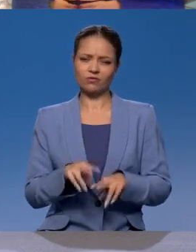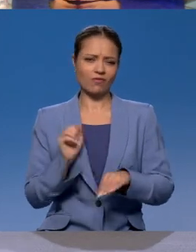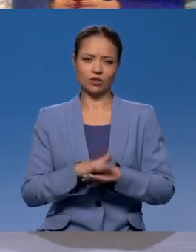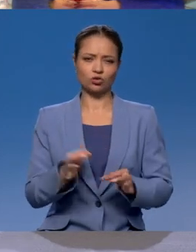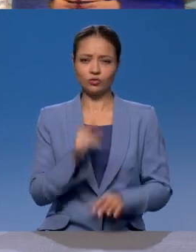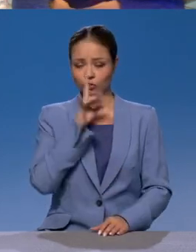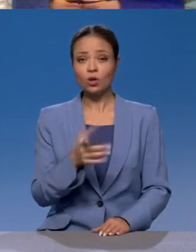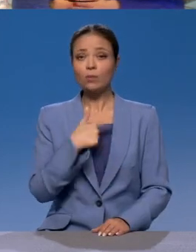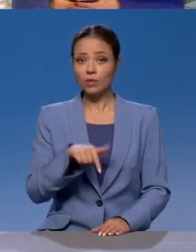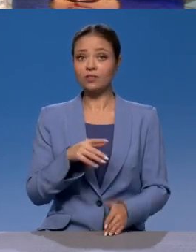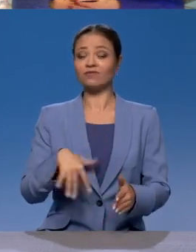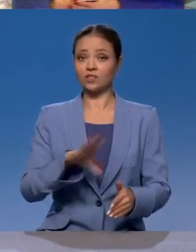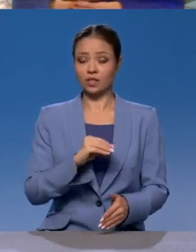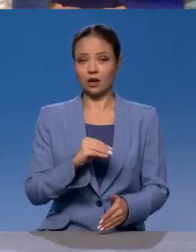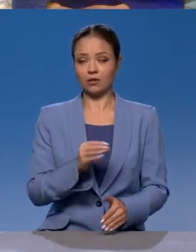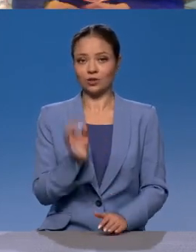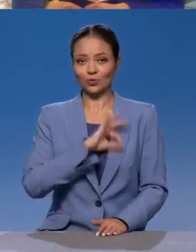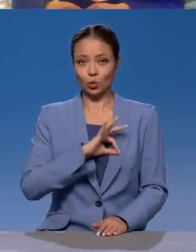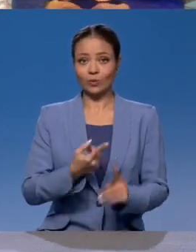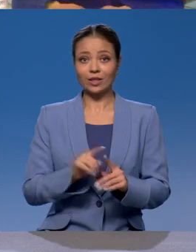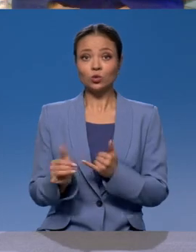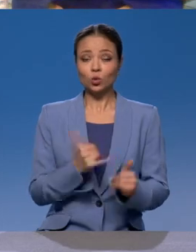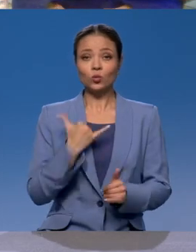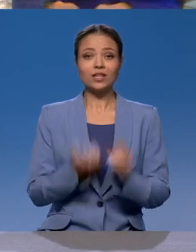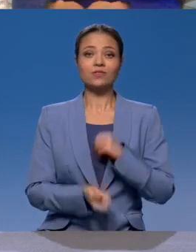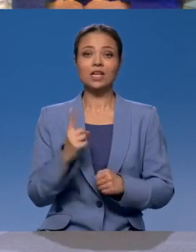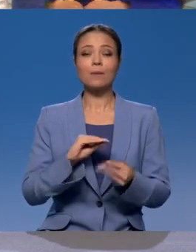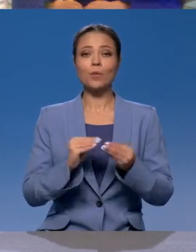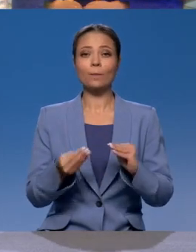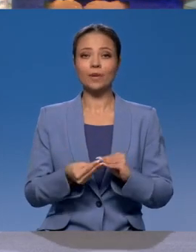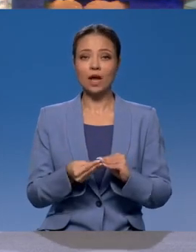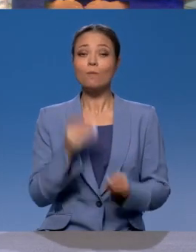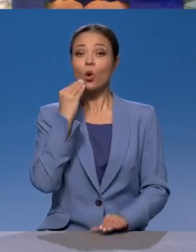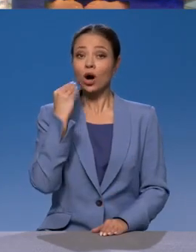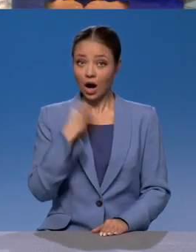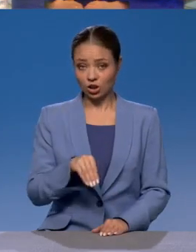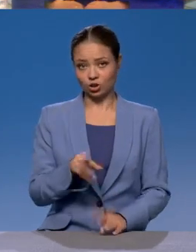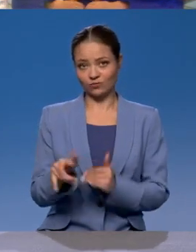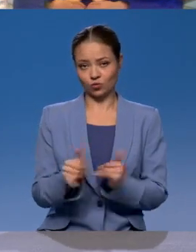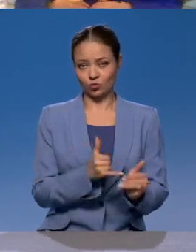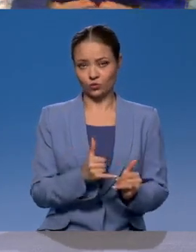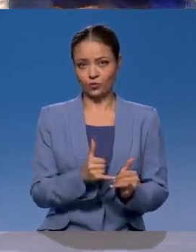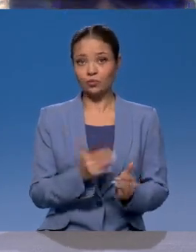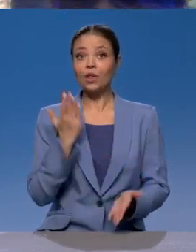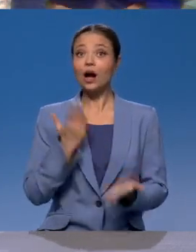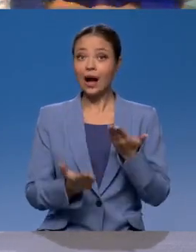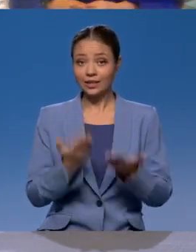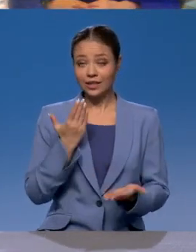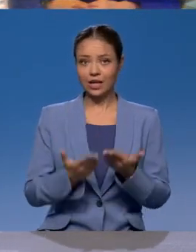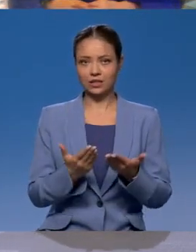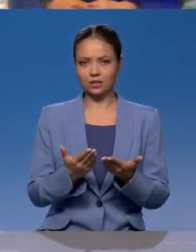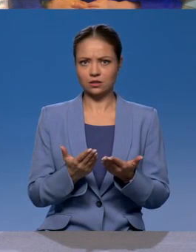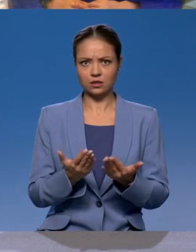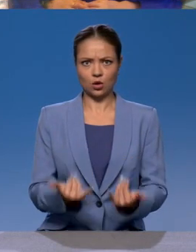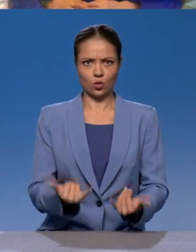являемся потребителем услуг, и у нас возникают проблемы по качеству оказываемых услуг. А если они мне не